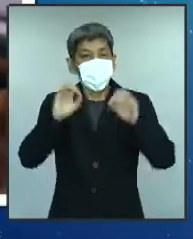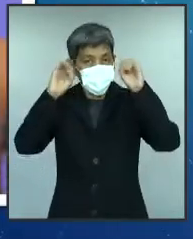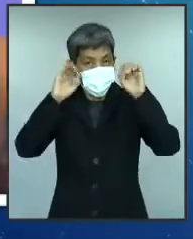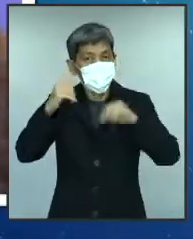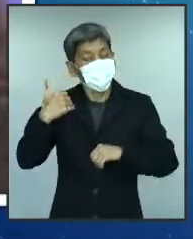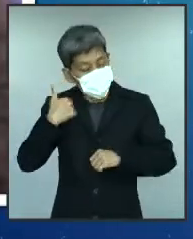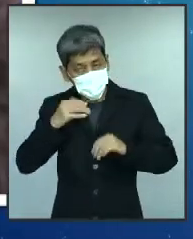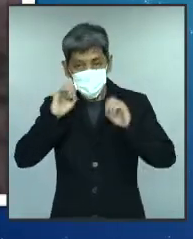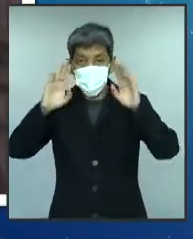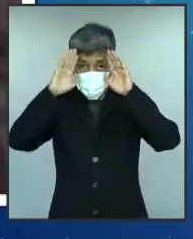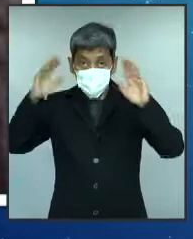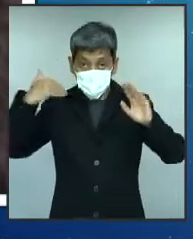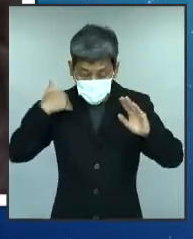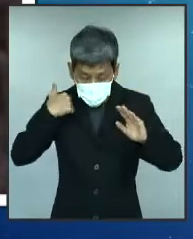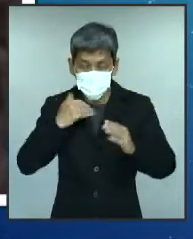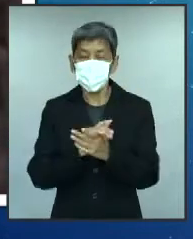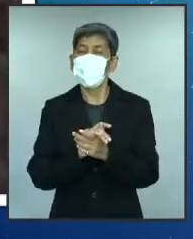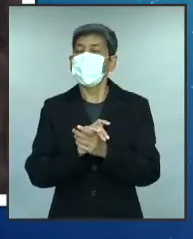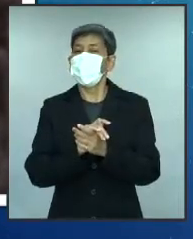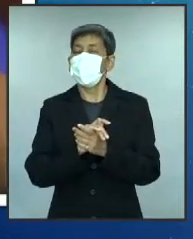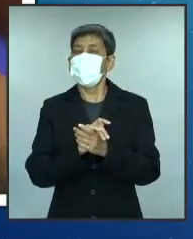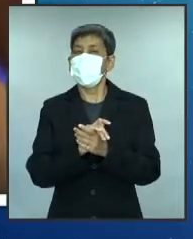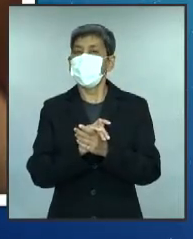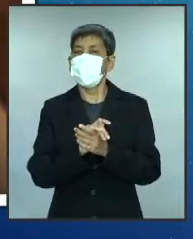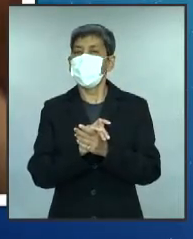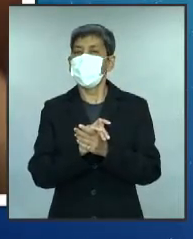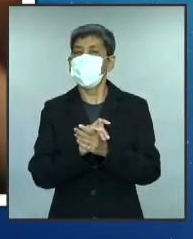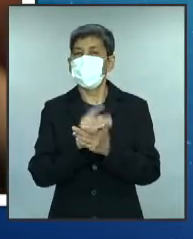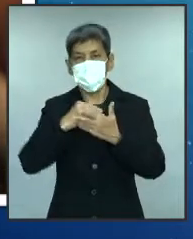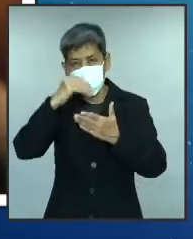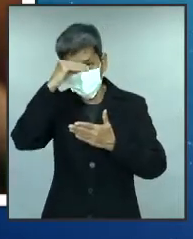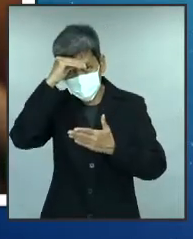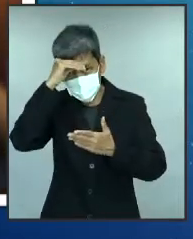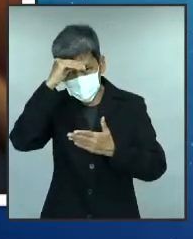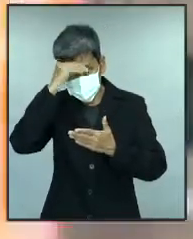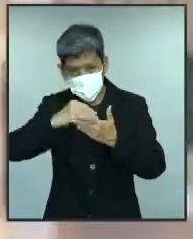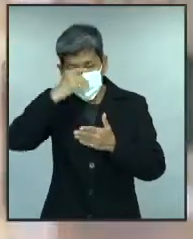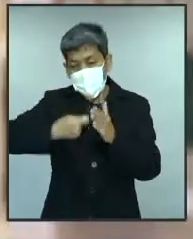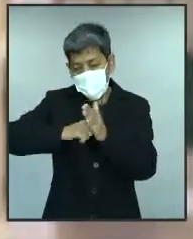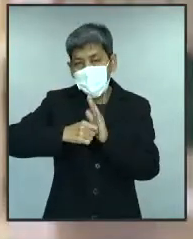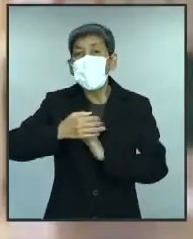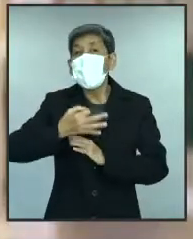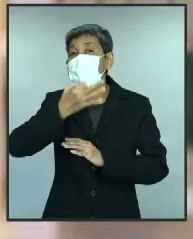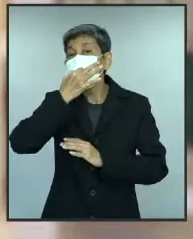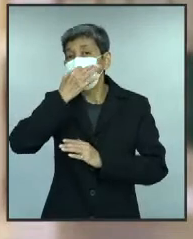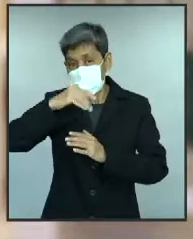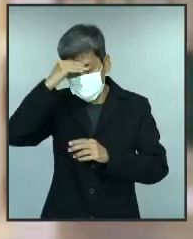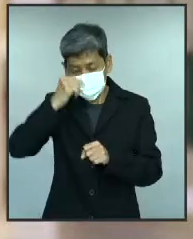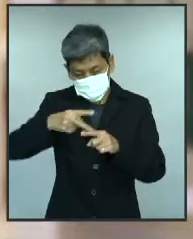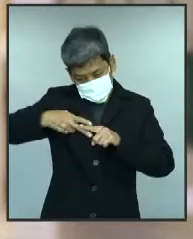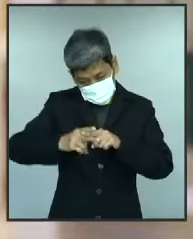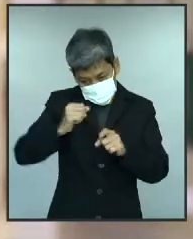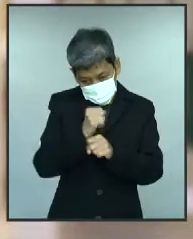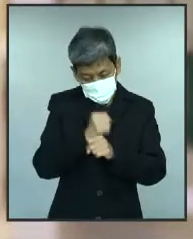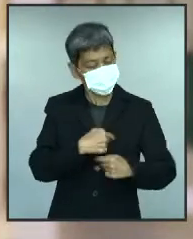อาจารย์เองเขาก็มีความรู้ความสามารถแล้วก็น้องๆ อาชีวะเองที่คน